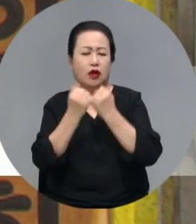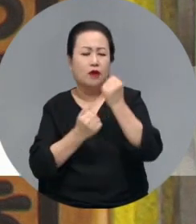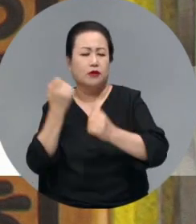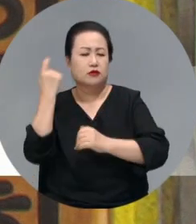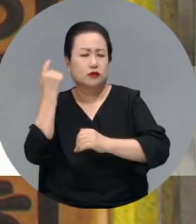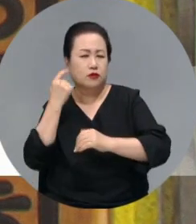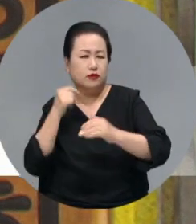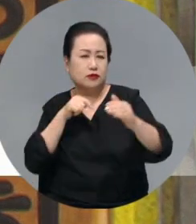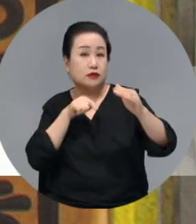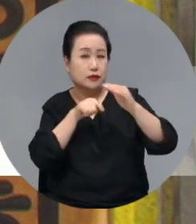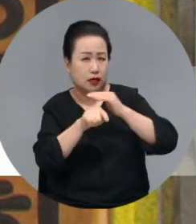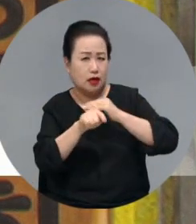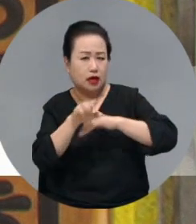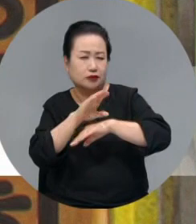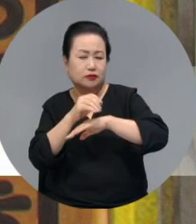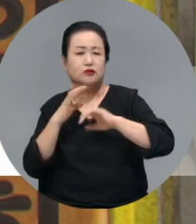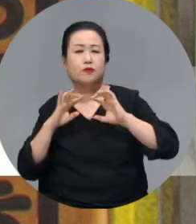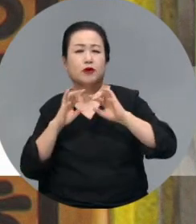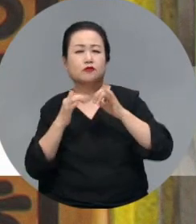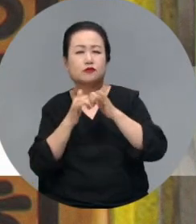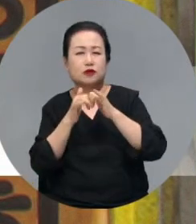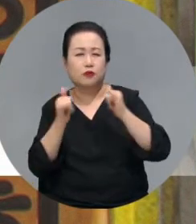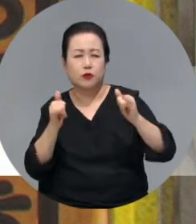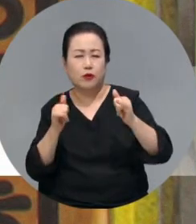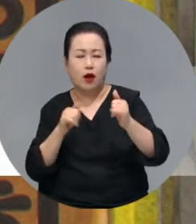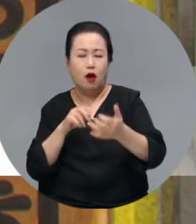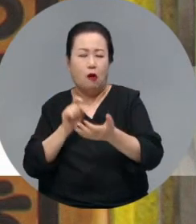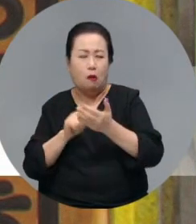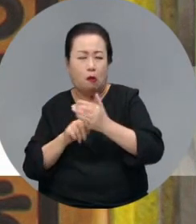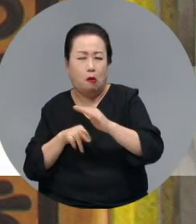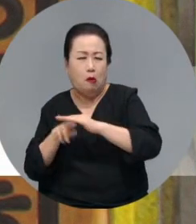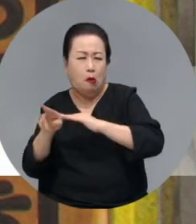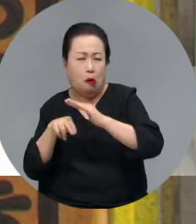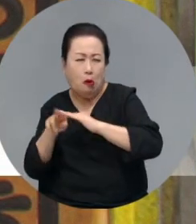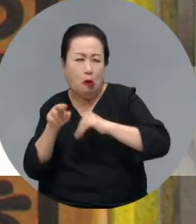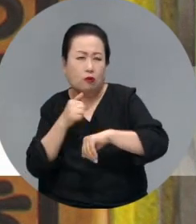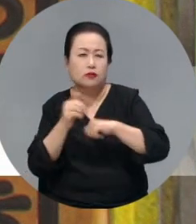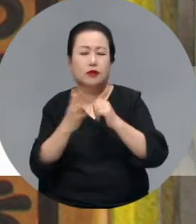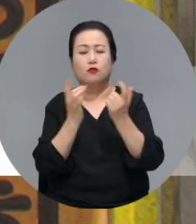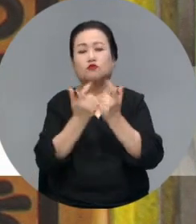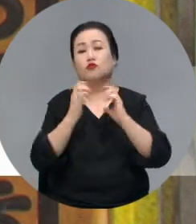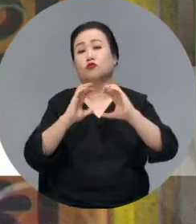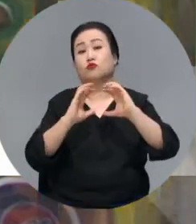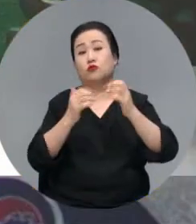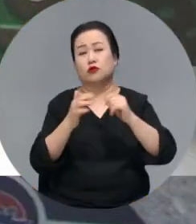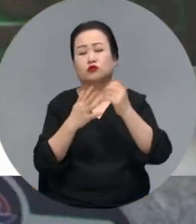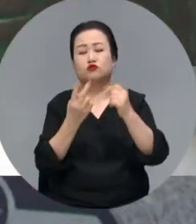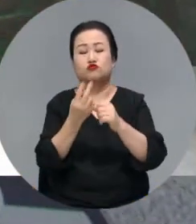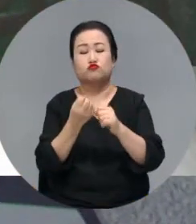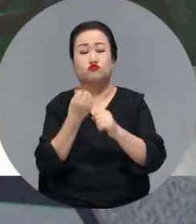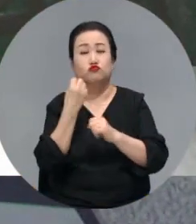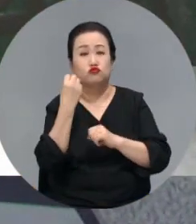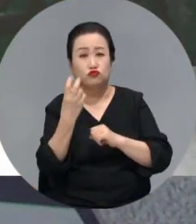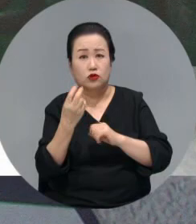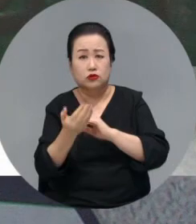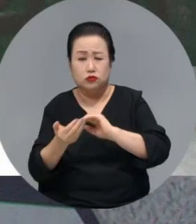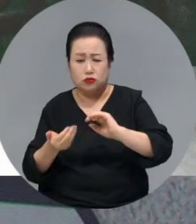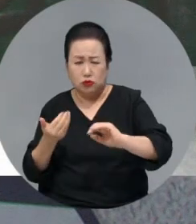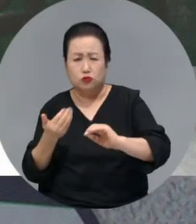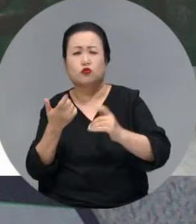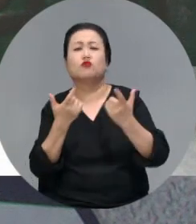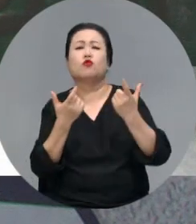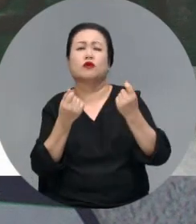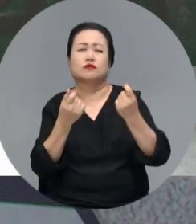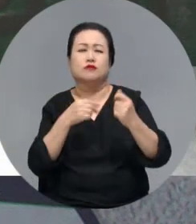듣기 위해 찾아간 취재진을 보자 황급히 달아나기까지 했는데요. 북구의회에서는 두 달 전에도 또 다른